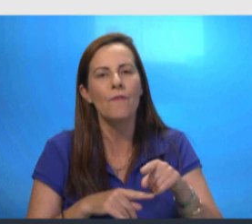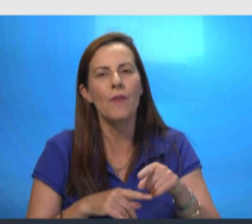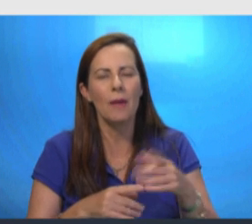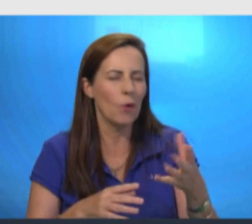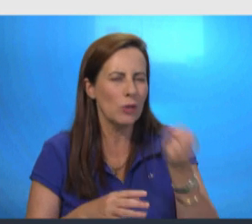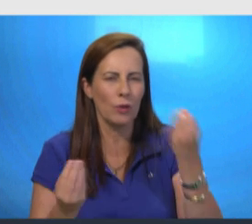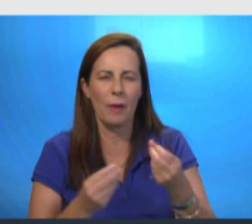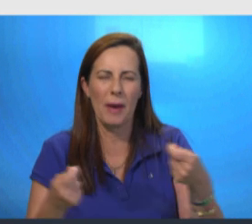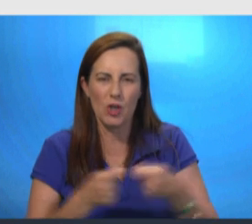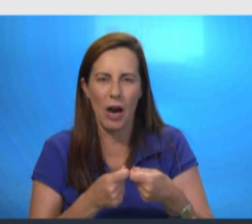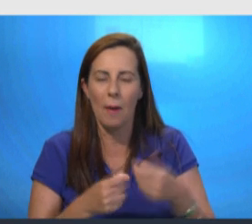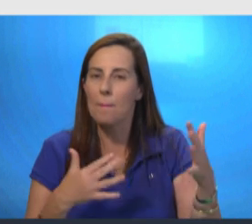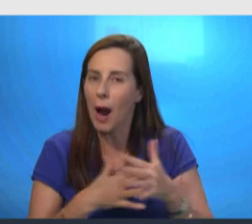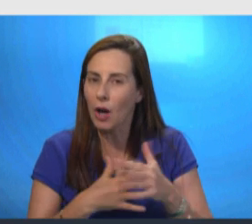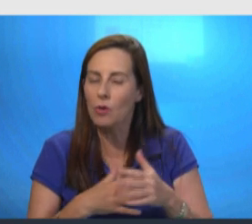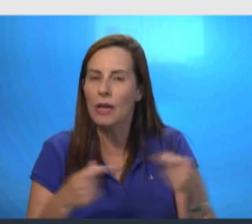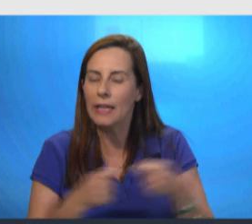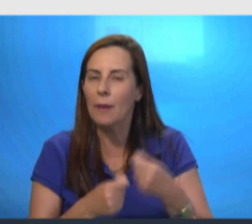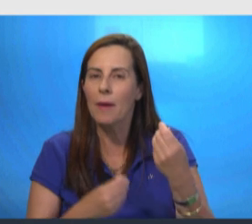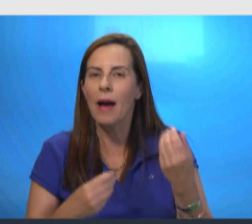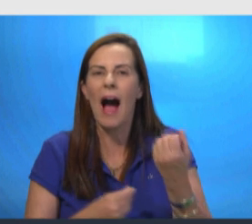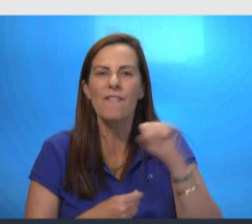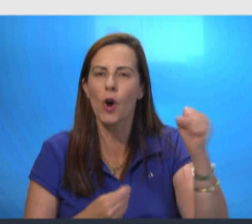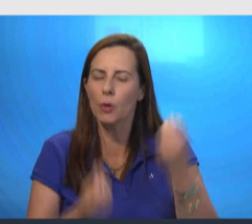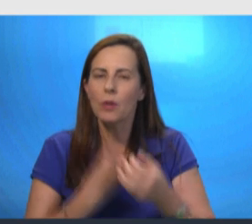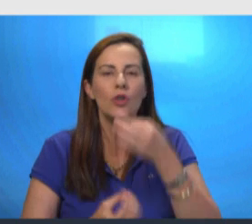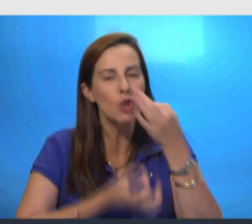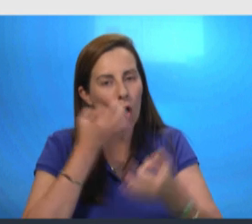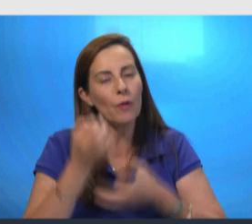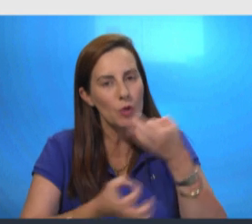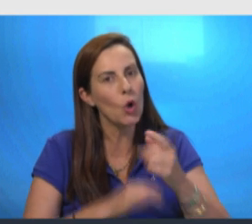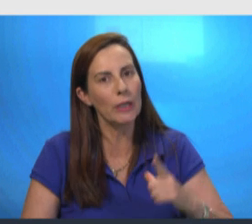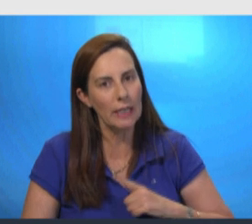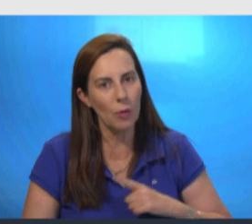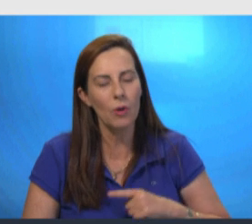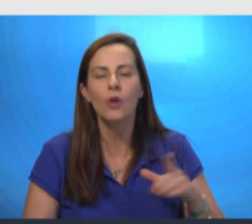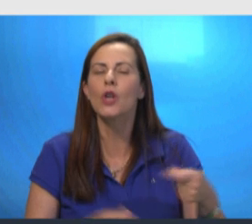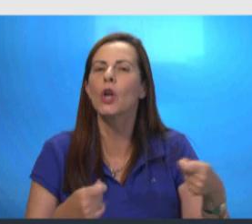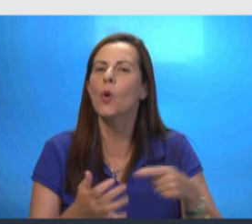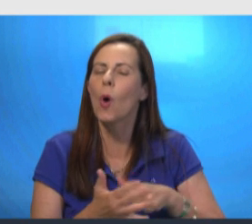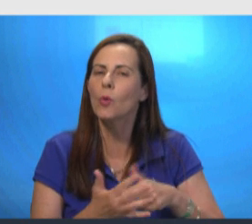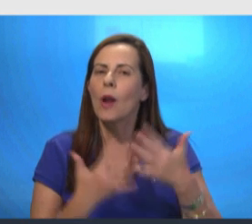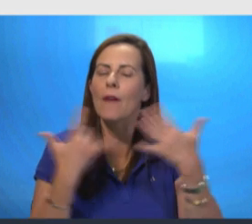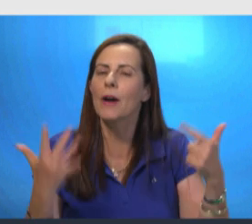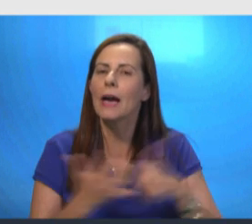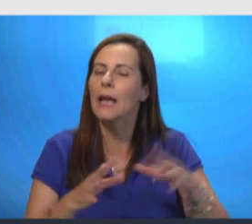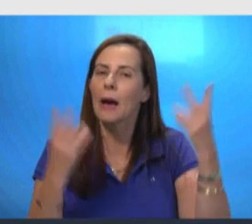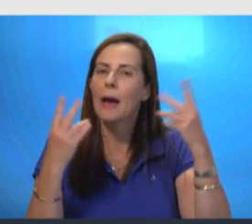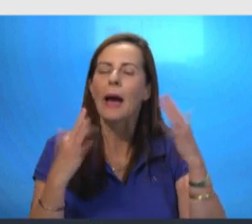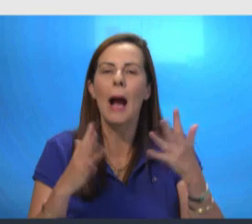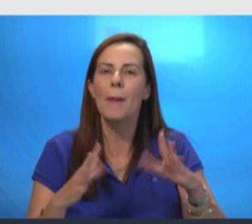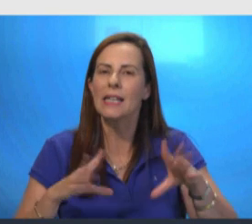מהקשרם. בחקירות שעניינן עבירות מין נשאלות לעתים שאלות אינטימיות אשר נועדו לברר את מידת ההסכמה ואופי